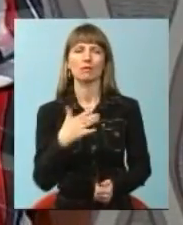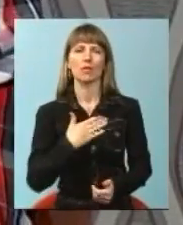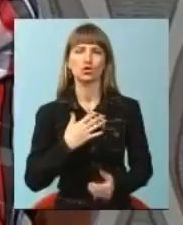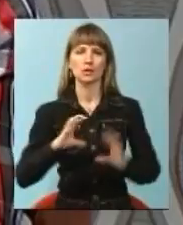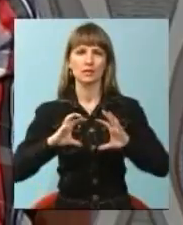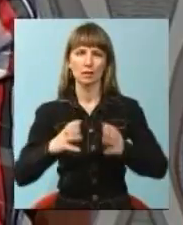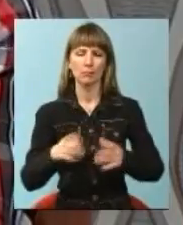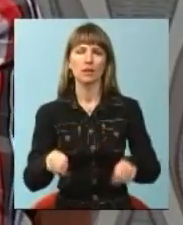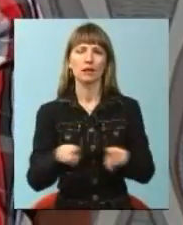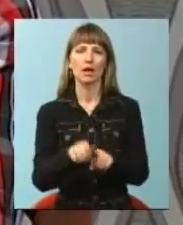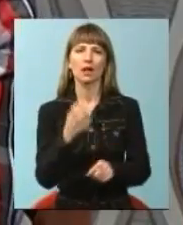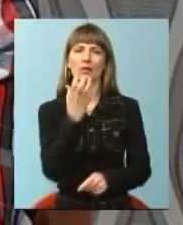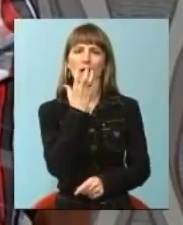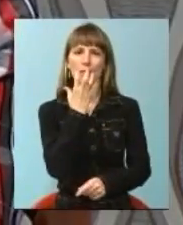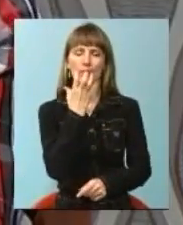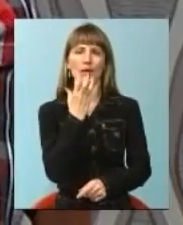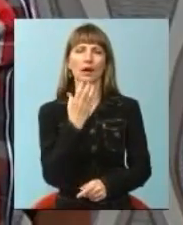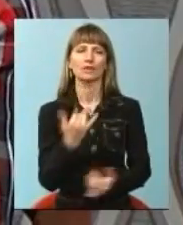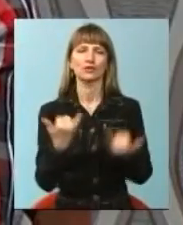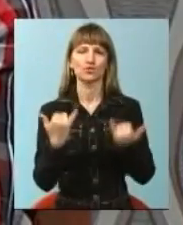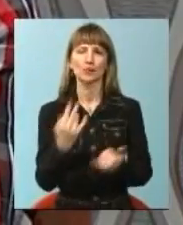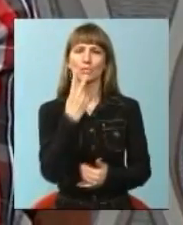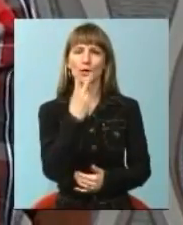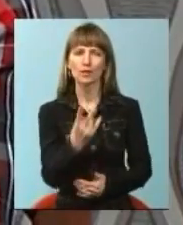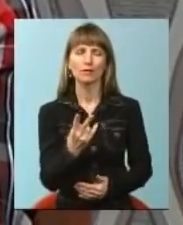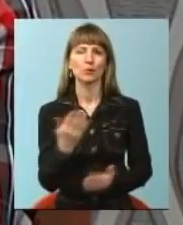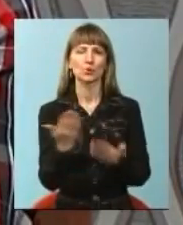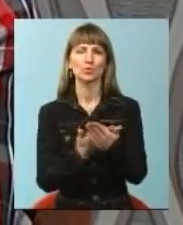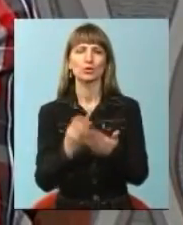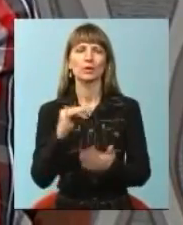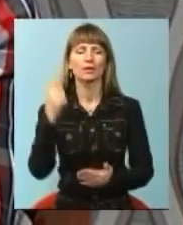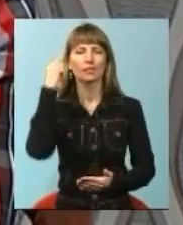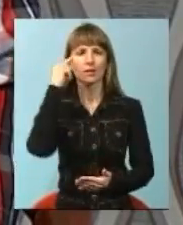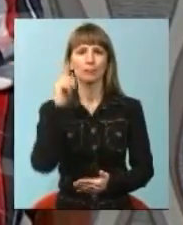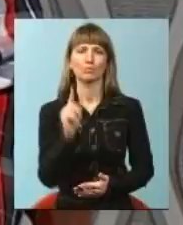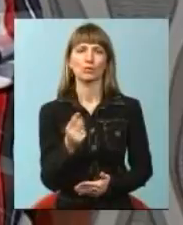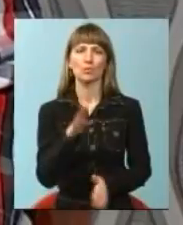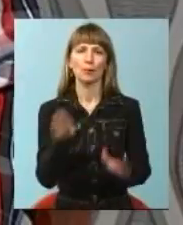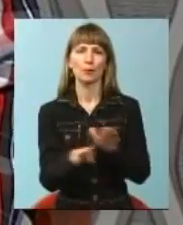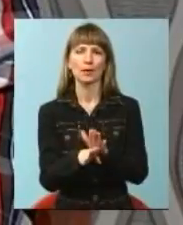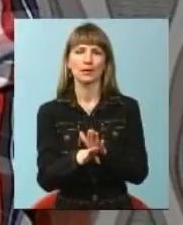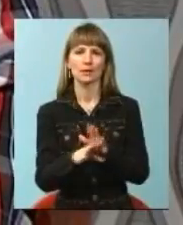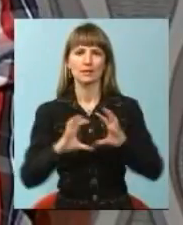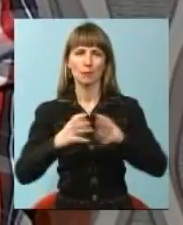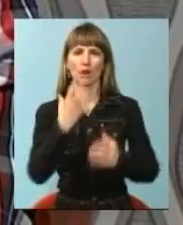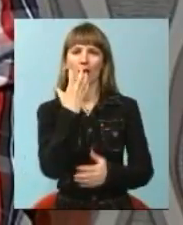земля і вона така тепла. Ну, тож давайте прямо зараз і подивимося сюжет і дізнаємося, чому ж під землею